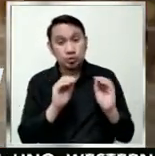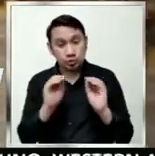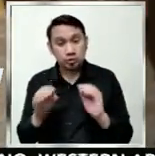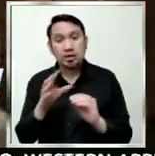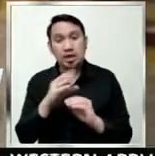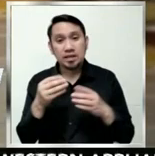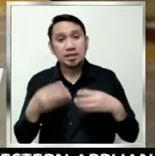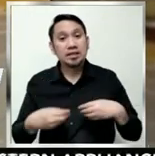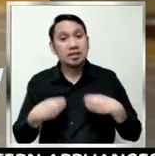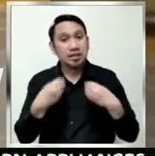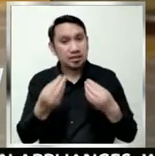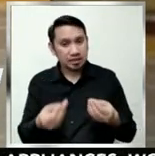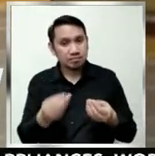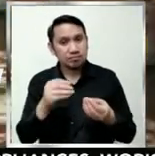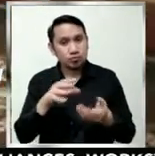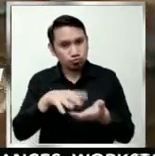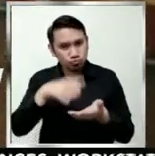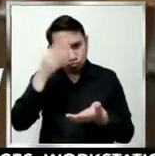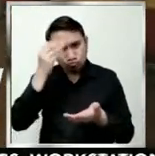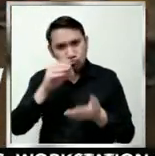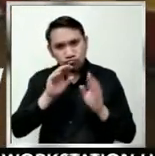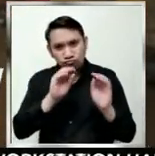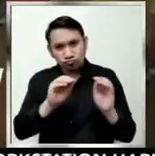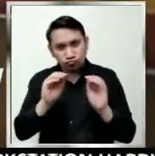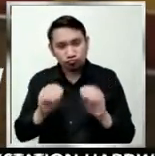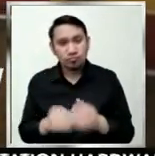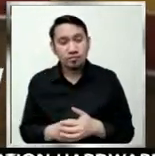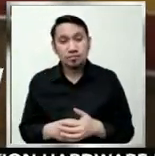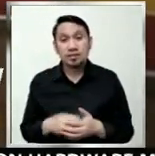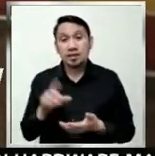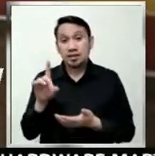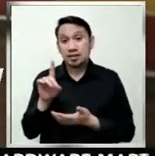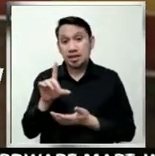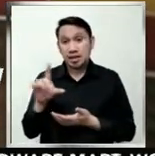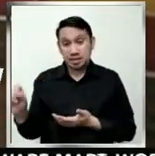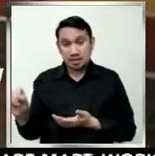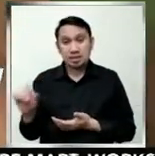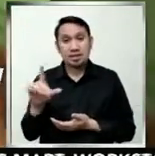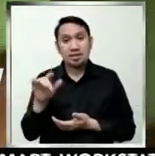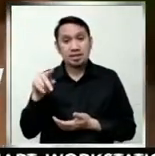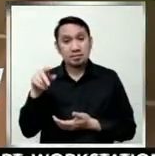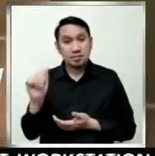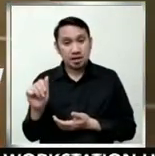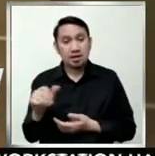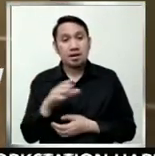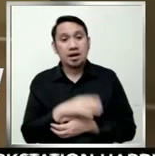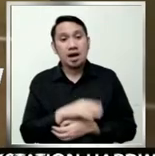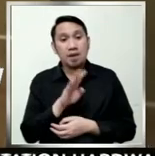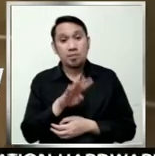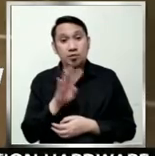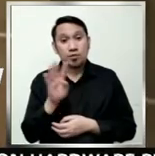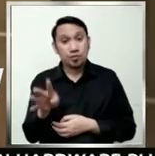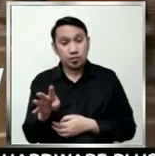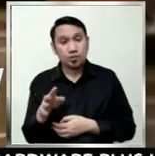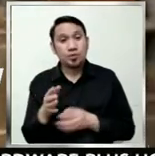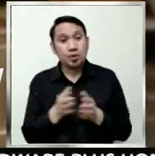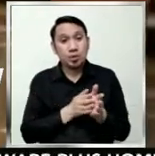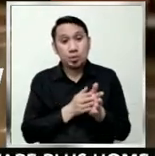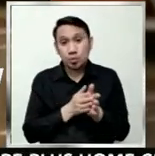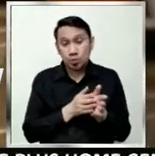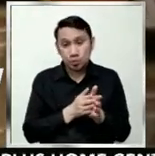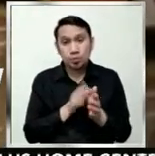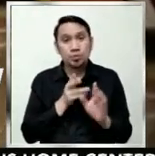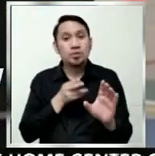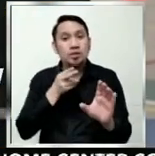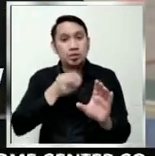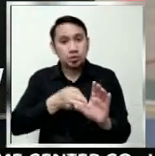aral. Second stop naman, ang De La Salipa sa Batangas, kung saan 44 na basketball enthusiasts ang lumahok sa